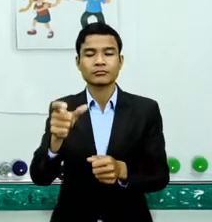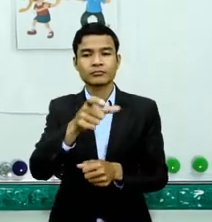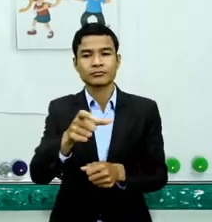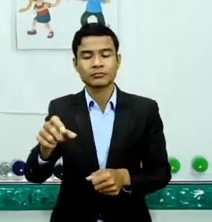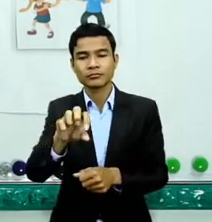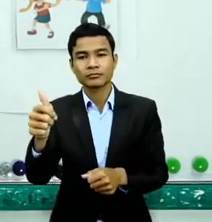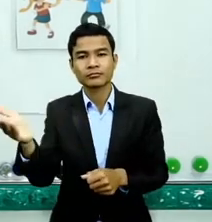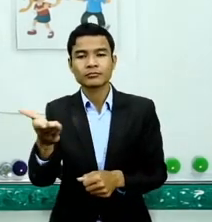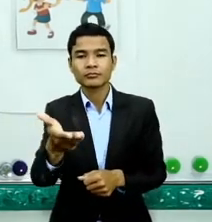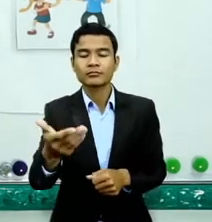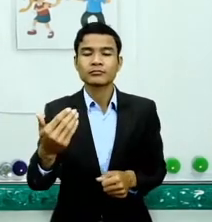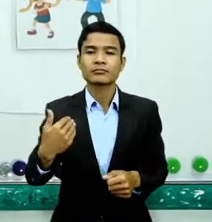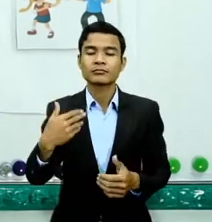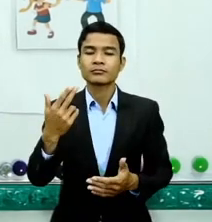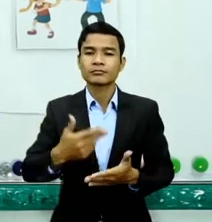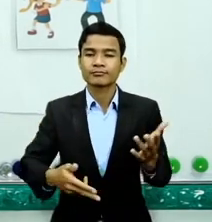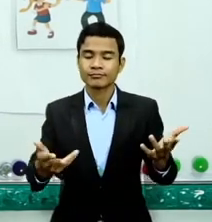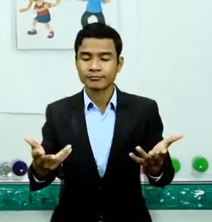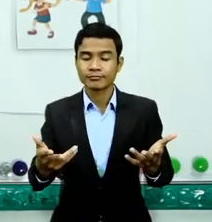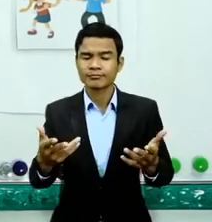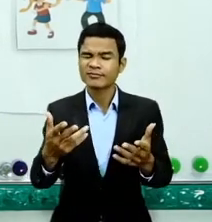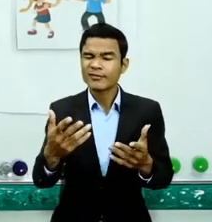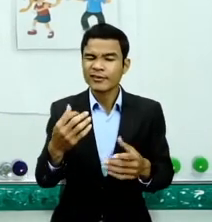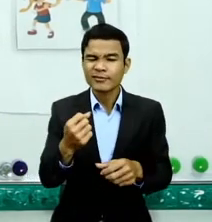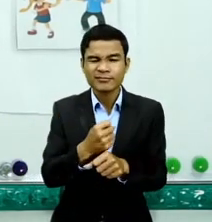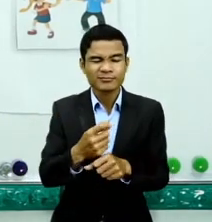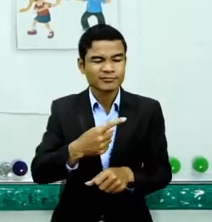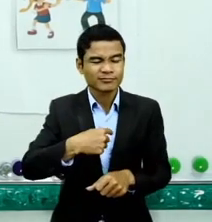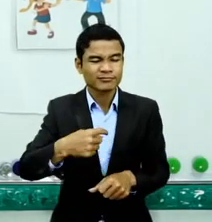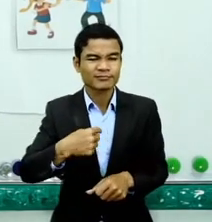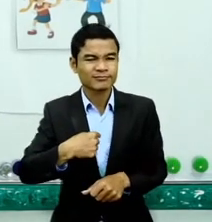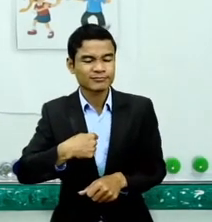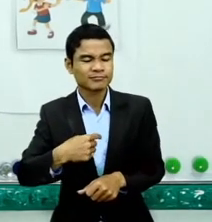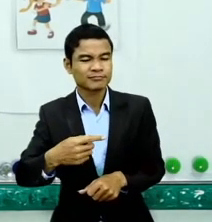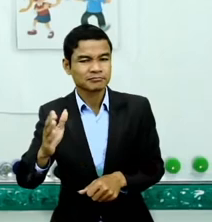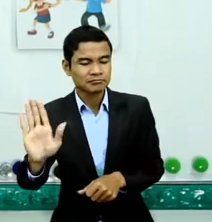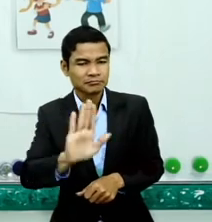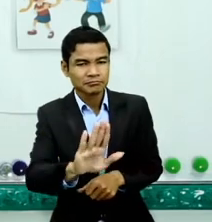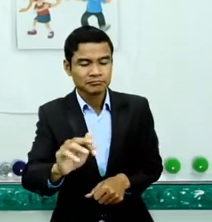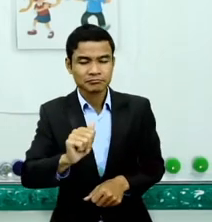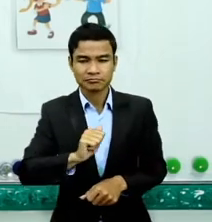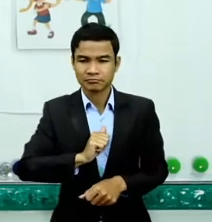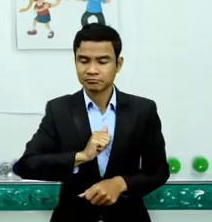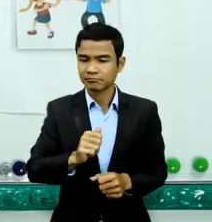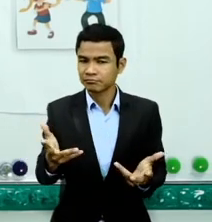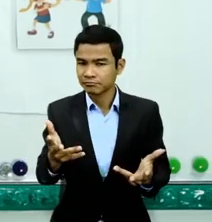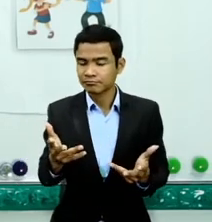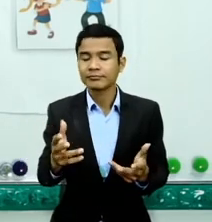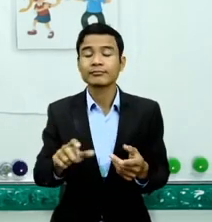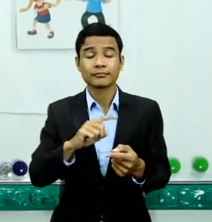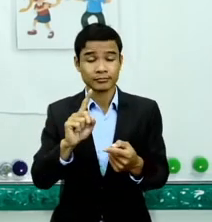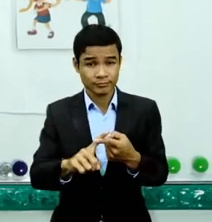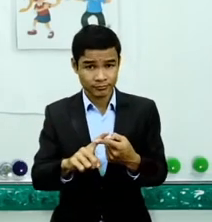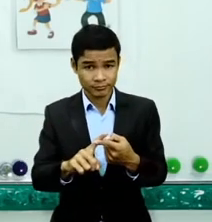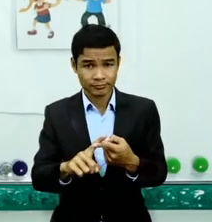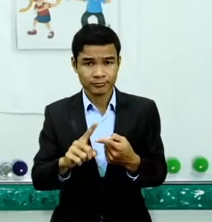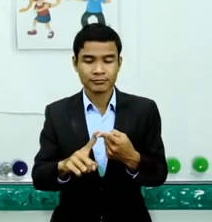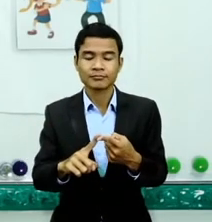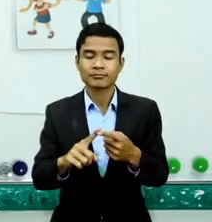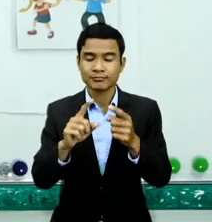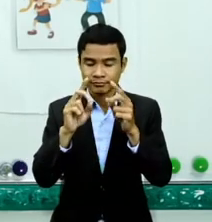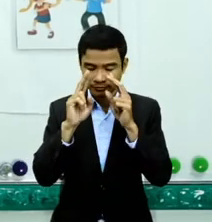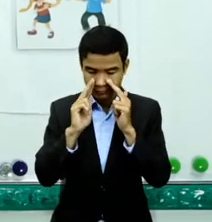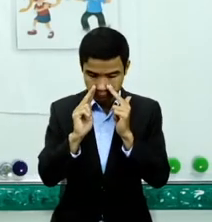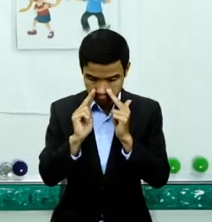đấy con đứa cứ phô ở dưỡng dạng mạch đá ạ chà tìm mũi cứ phô ở dưỡng miền tục còn